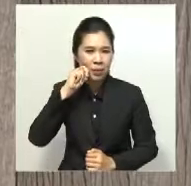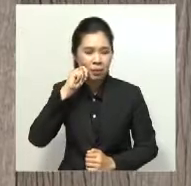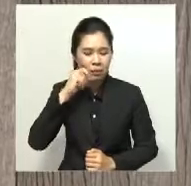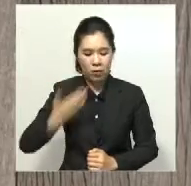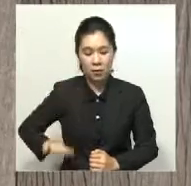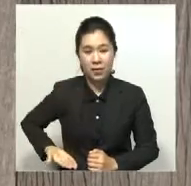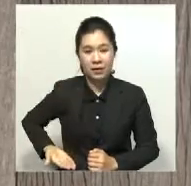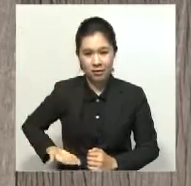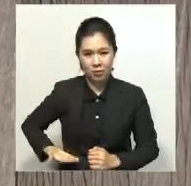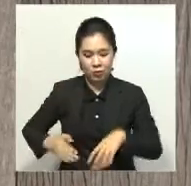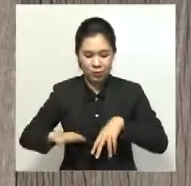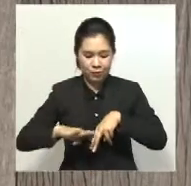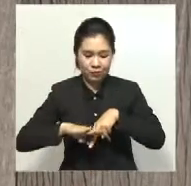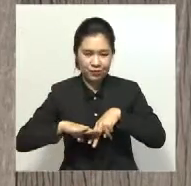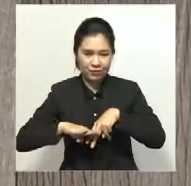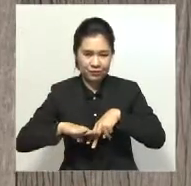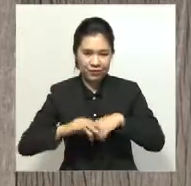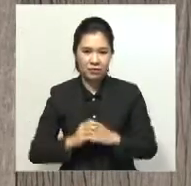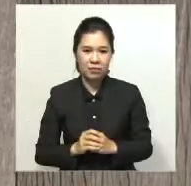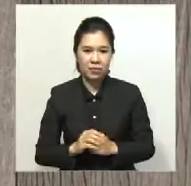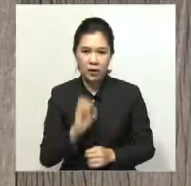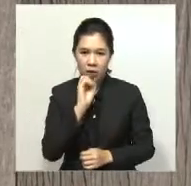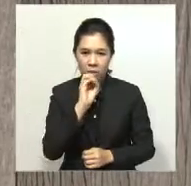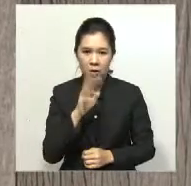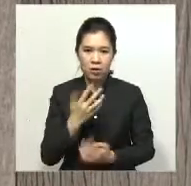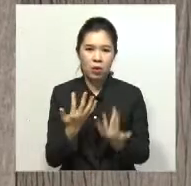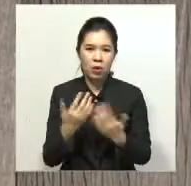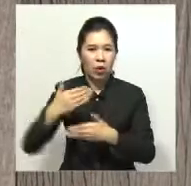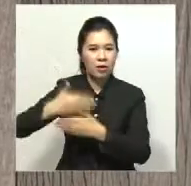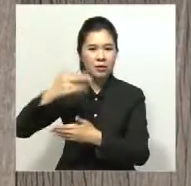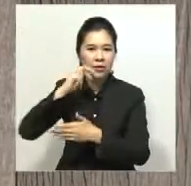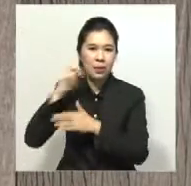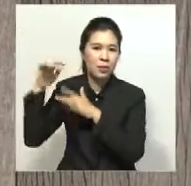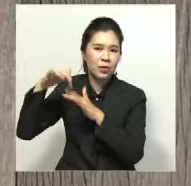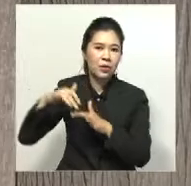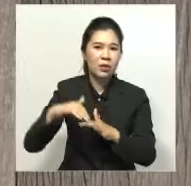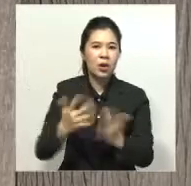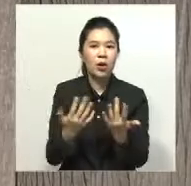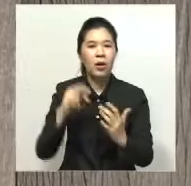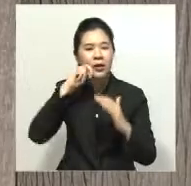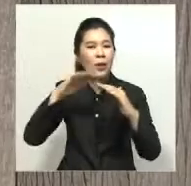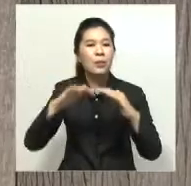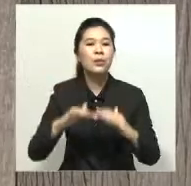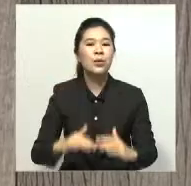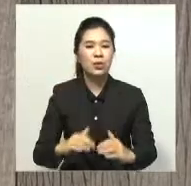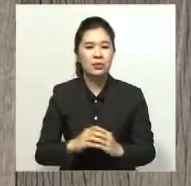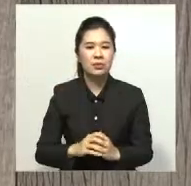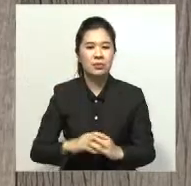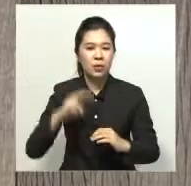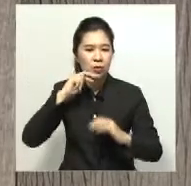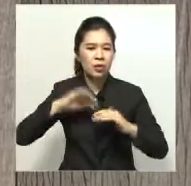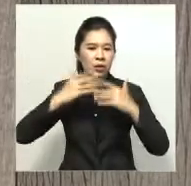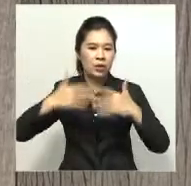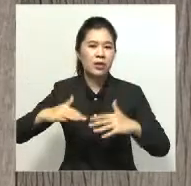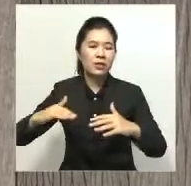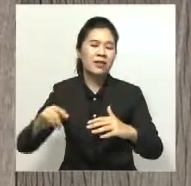ค่ะ เอวลงไปแล้ว ค่ะเขาบอกว่าเดี๋ยวจะปล่อยมาอีก3เขื่อนรอให้น้ำลดให้หมดก่อนเพราะว่าที่ทะเลน้ำมันยัง